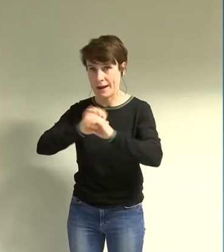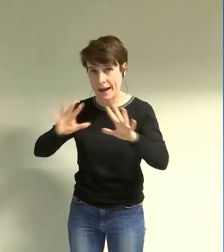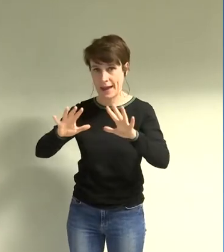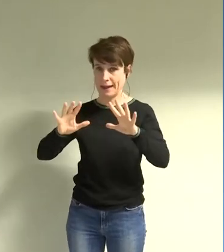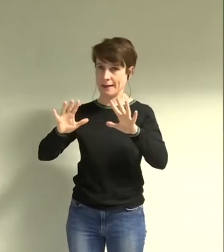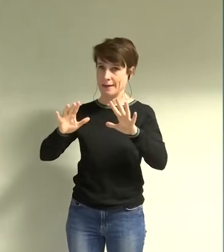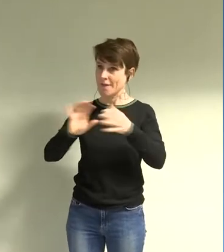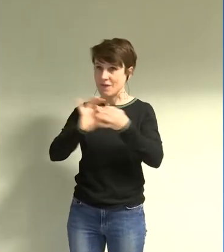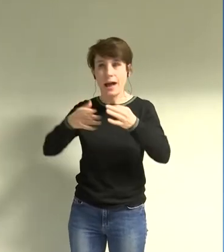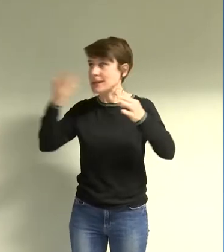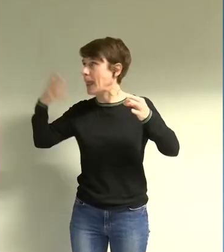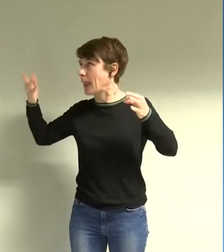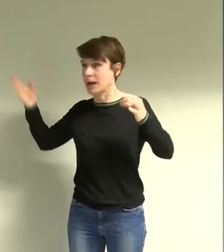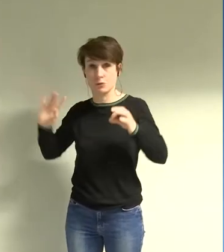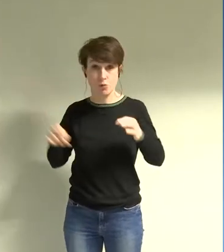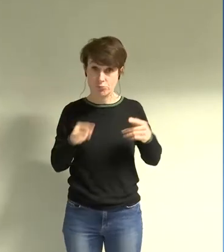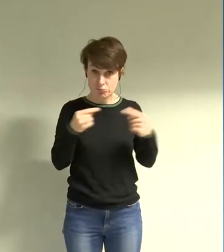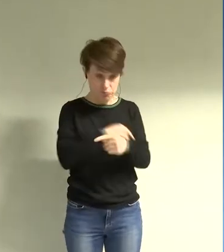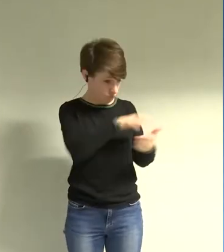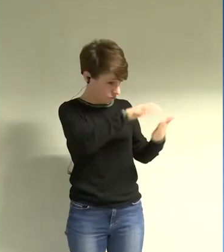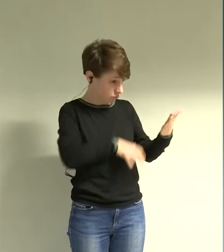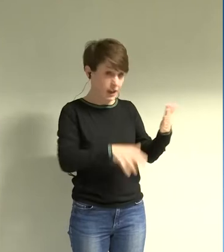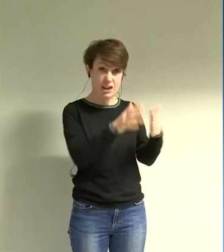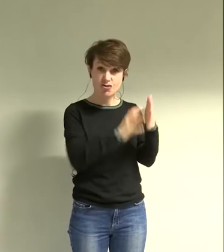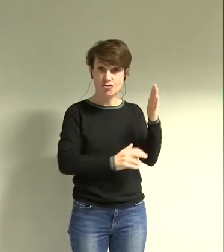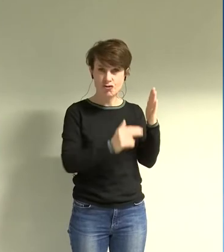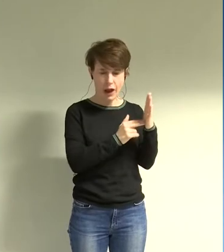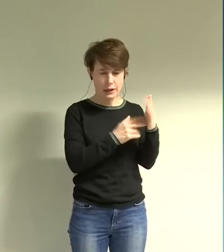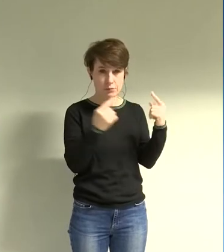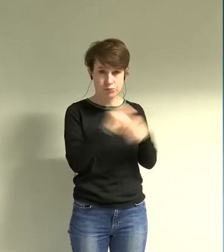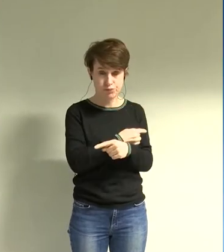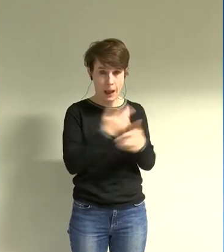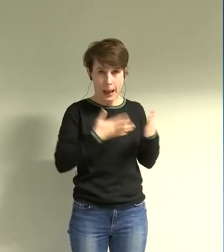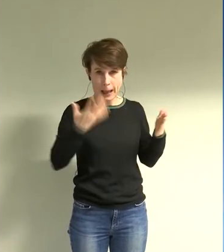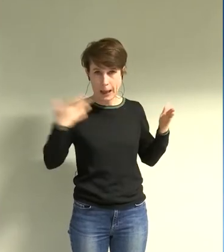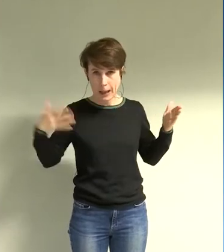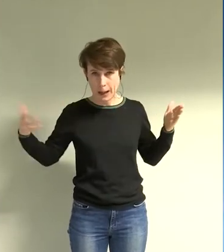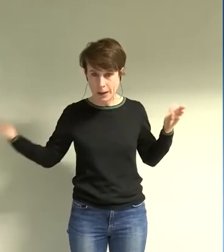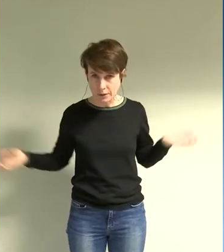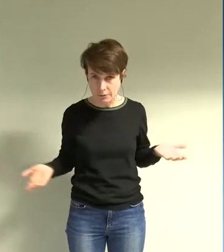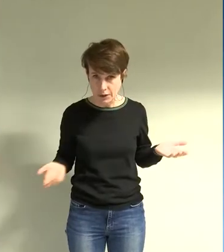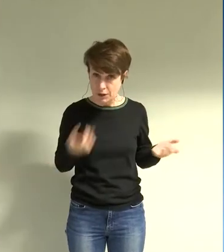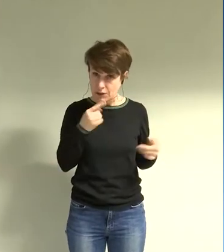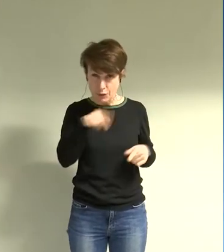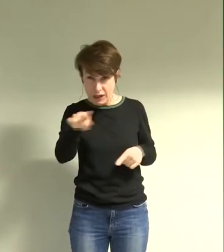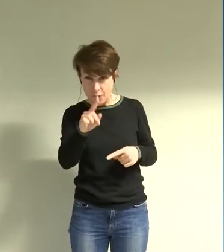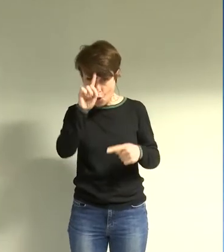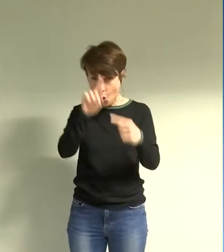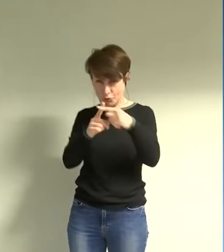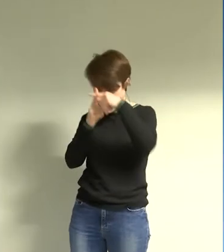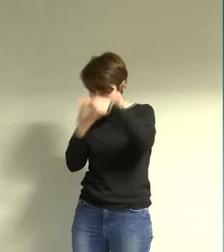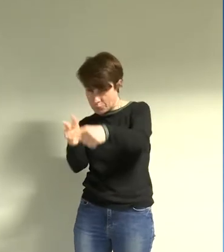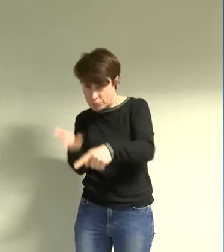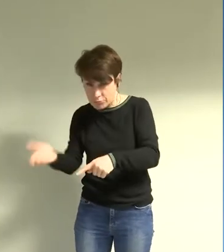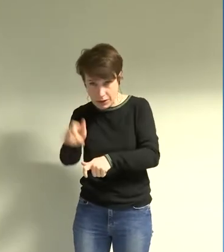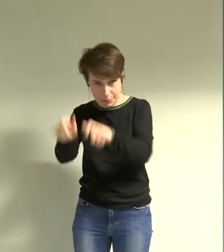simples tout ce que je ne vois pas dans cette charte si vous vous intéressiez vraiment à ces personnes vous auriez à coeur de rendre vos